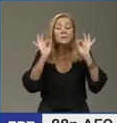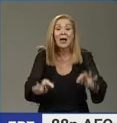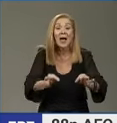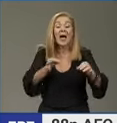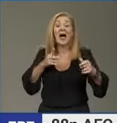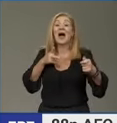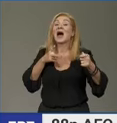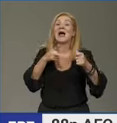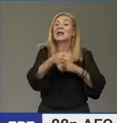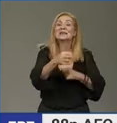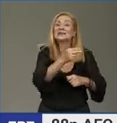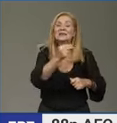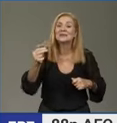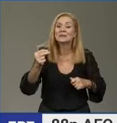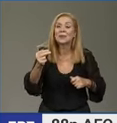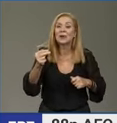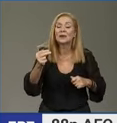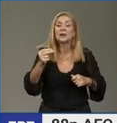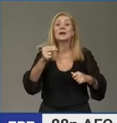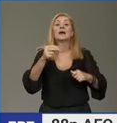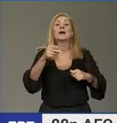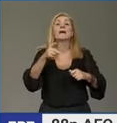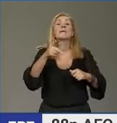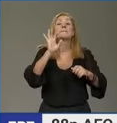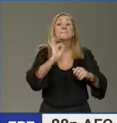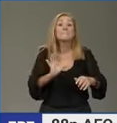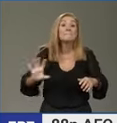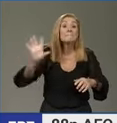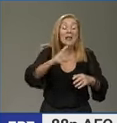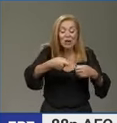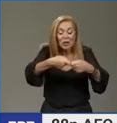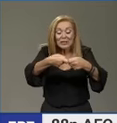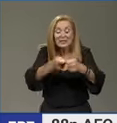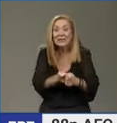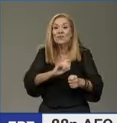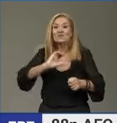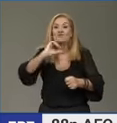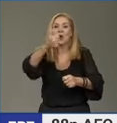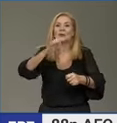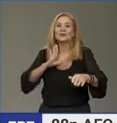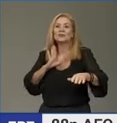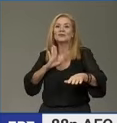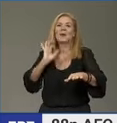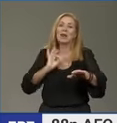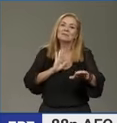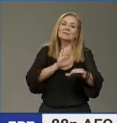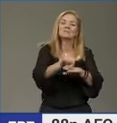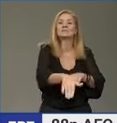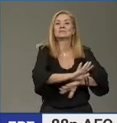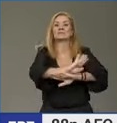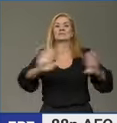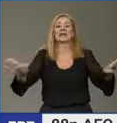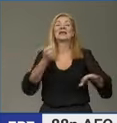ίσον θέτουμε το μετρό σε λειτουργία, κόβουμε το πρώτο ειστήριο. 30 Νοεμβρίου θα λειτουργήσει το μετρό της